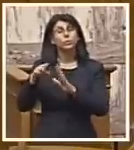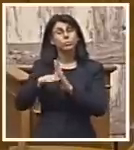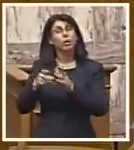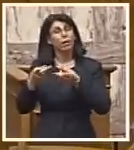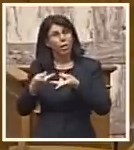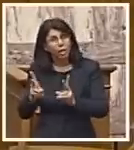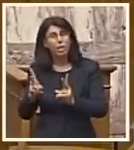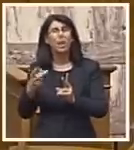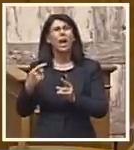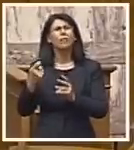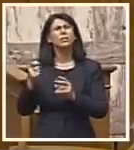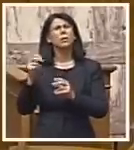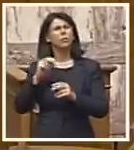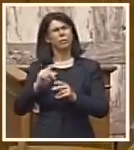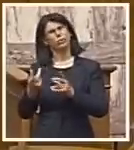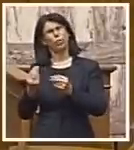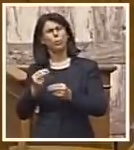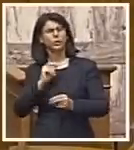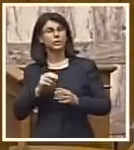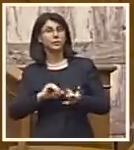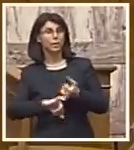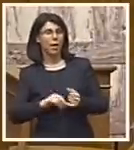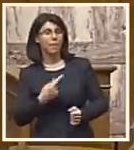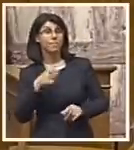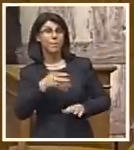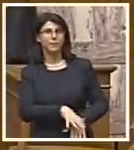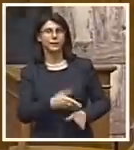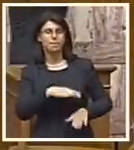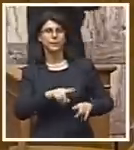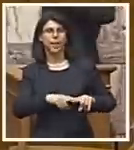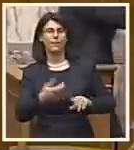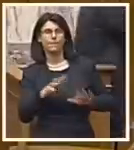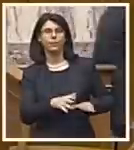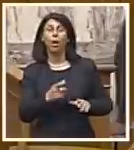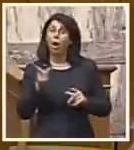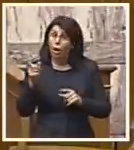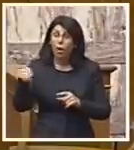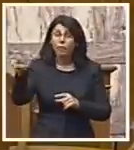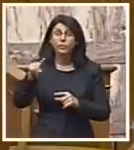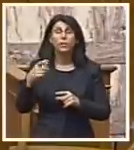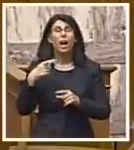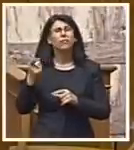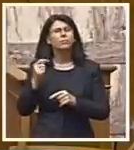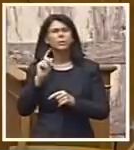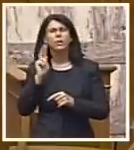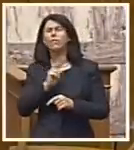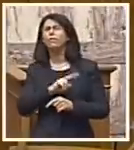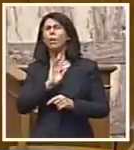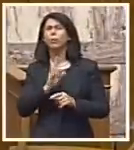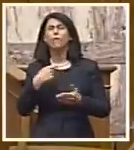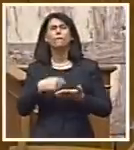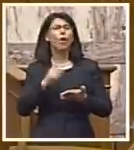που στοιχηματίζουν εναντίον χωρών όπως της Ελλάδας. Κάνουνε πως αγνοούν την